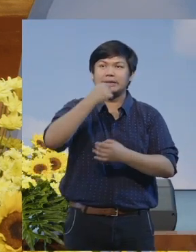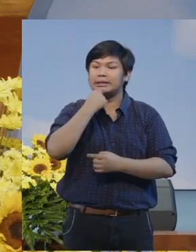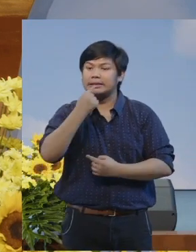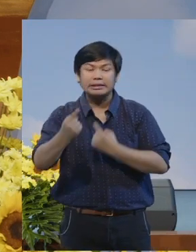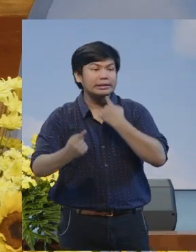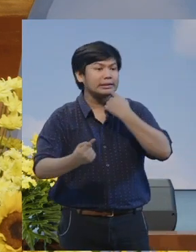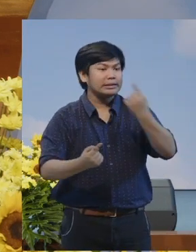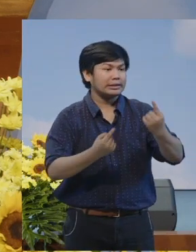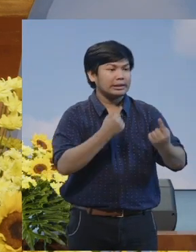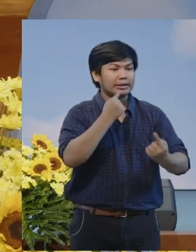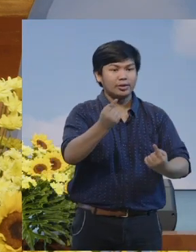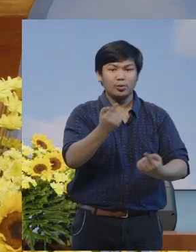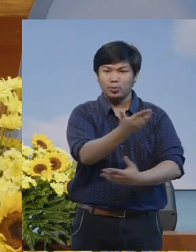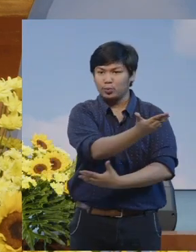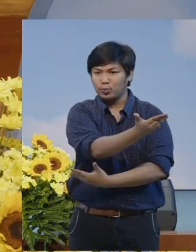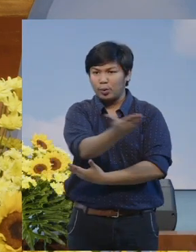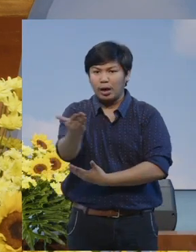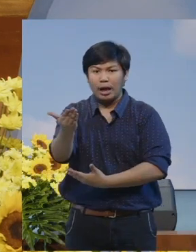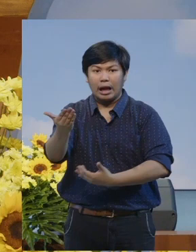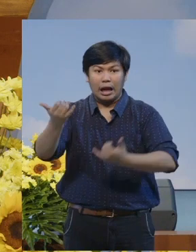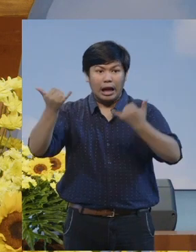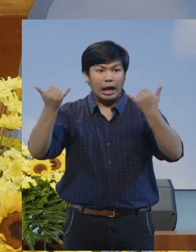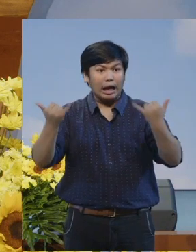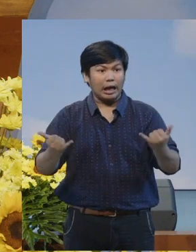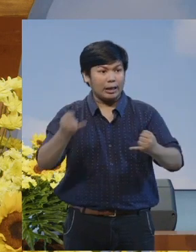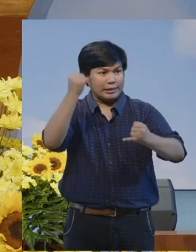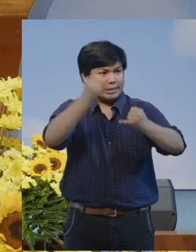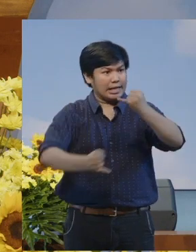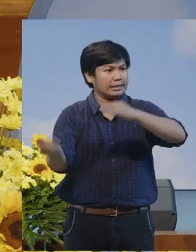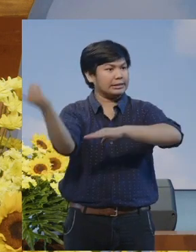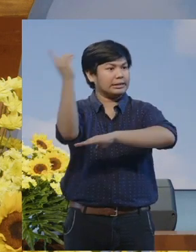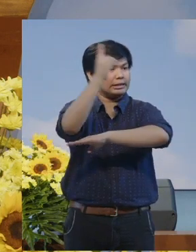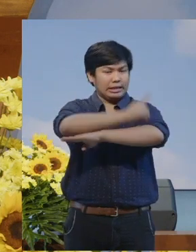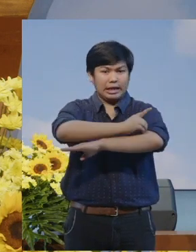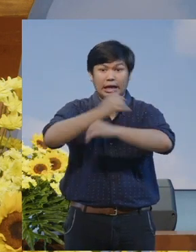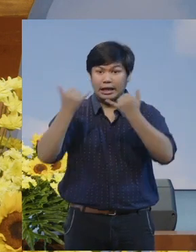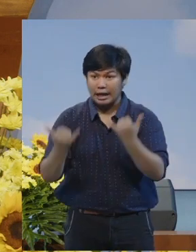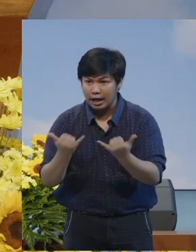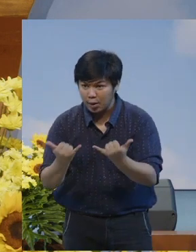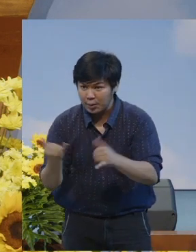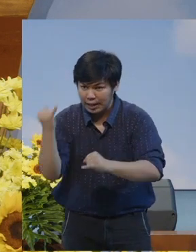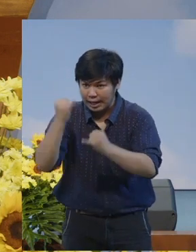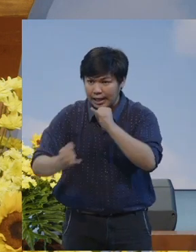expressly says that in later times," ngayon na po yun,